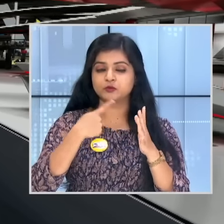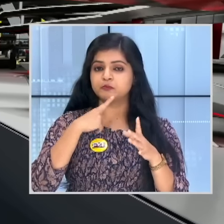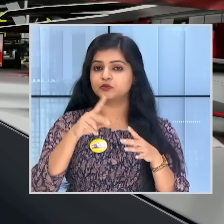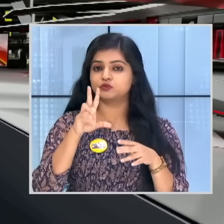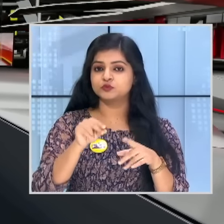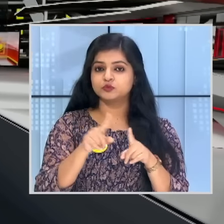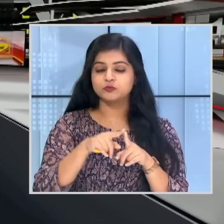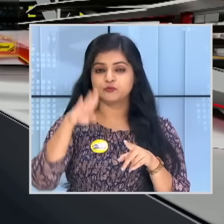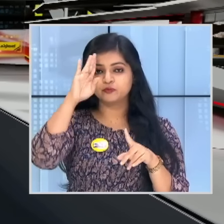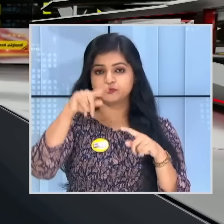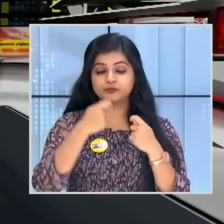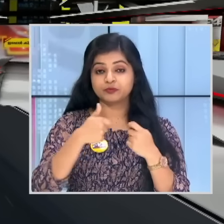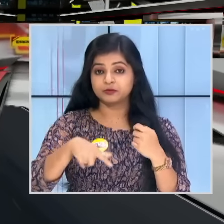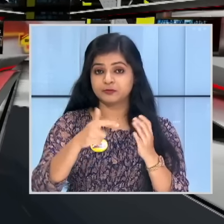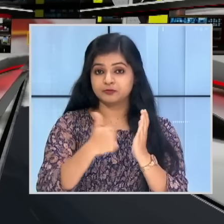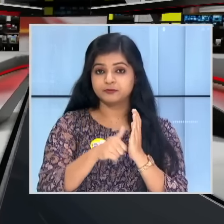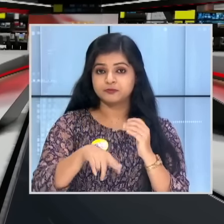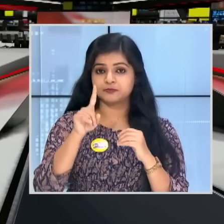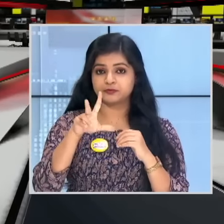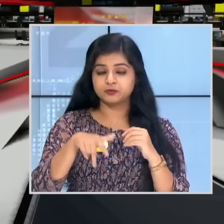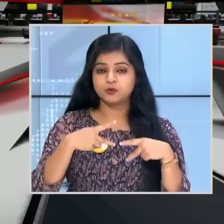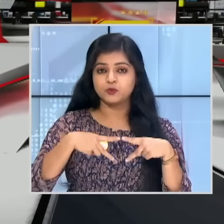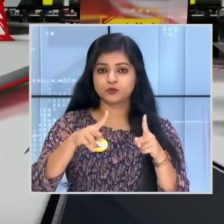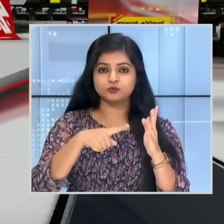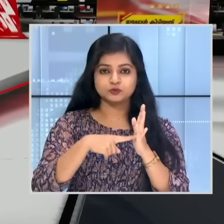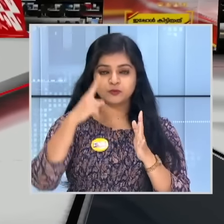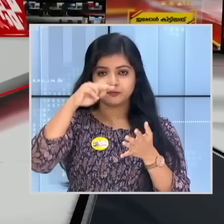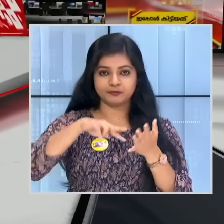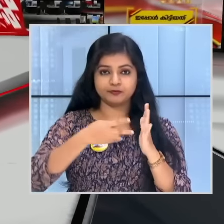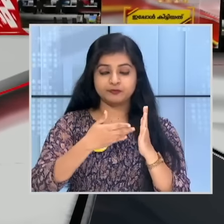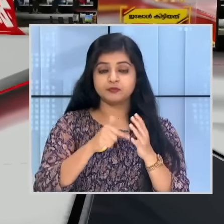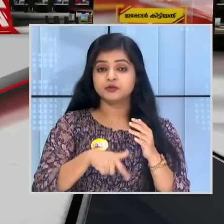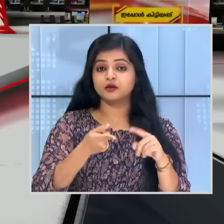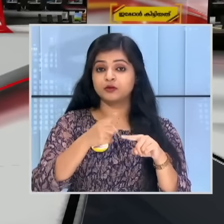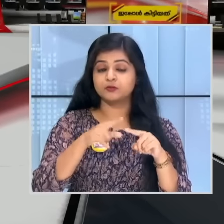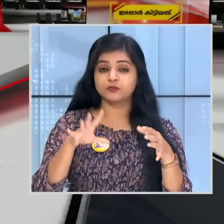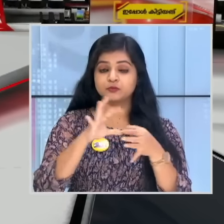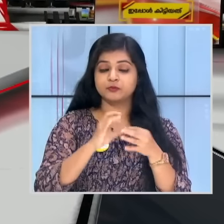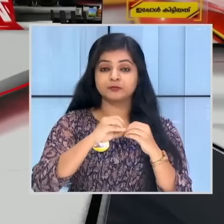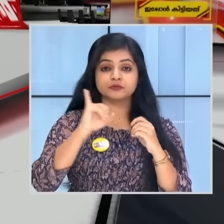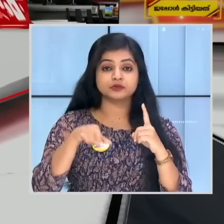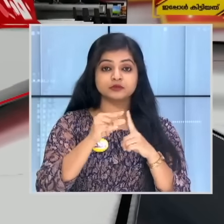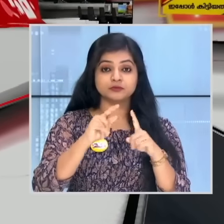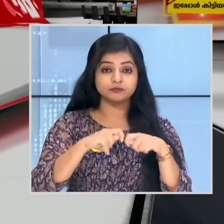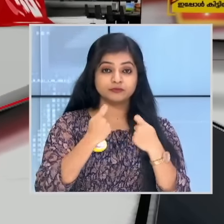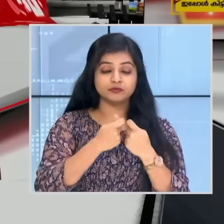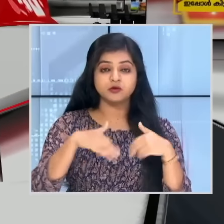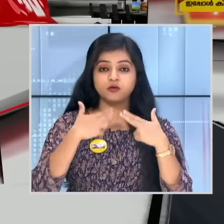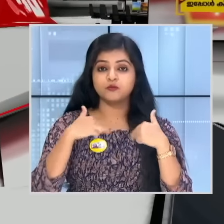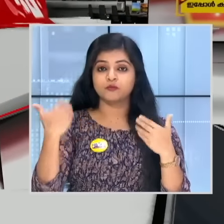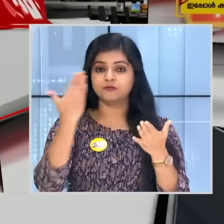അനുമതി നിഷേധിച്ചിരിക്കുന്നത് ഈ മാസം 18 നാണ് റോഡ് ഷോ നടത്താൻ തീരുമാനിച്ചിരിക്കുന്നത് എന്തായാലും ഈ സംഭവവുമായി ബന്ധപ്പെട്ട് ബിജെപി ഘടകം